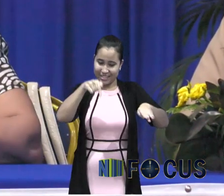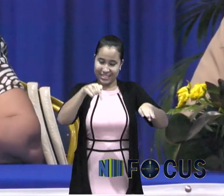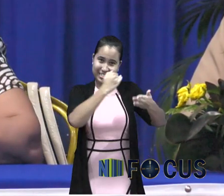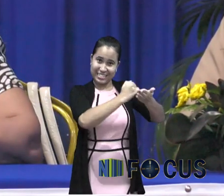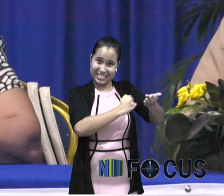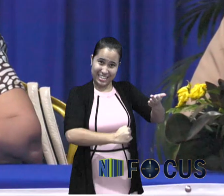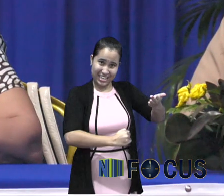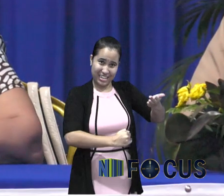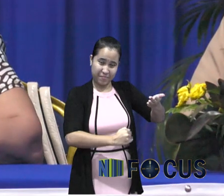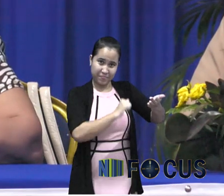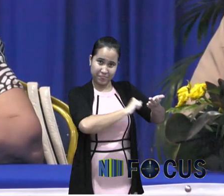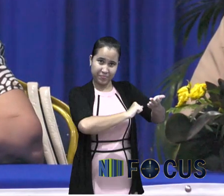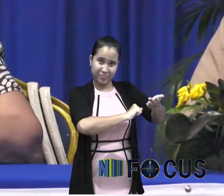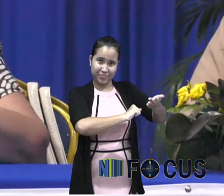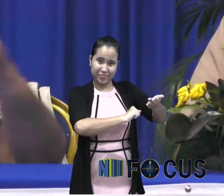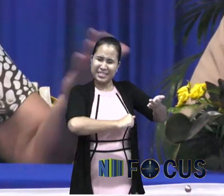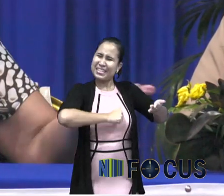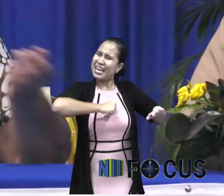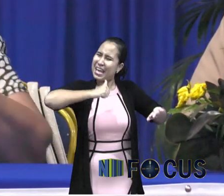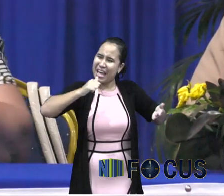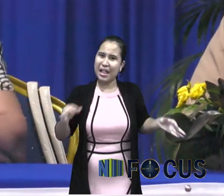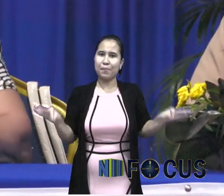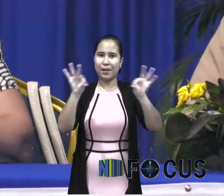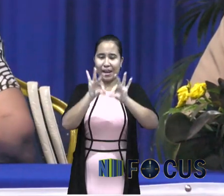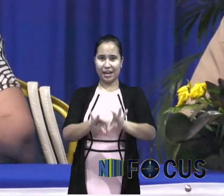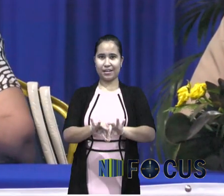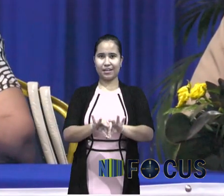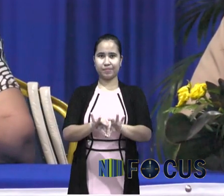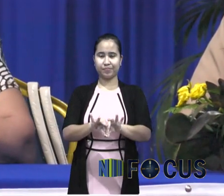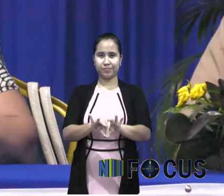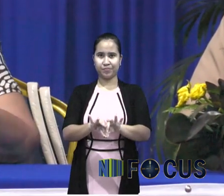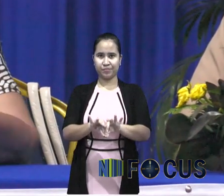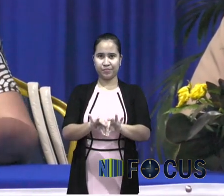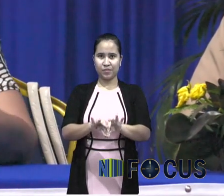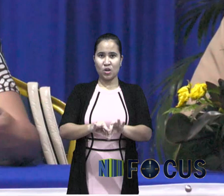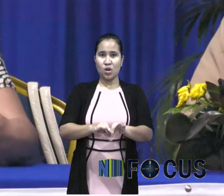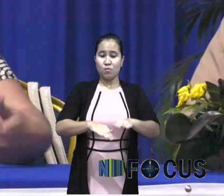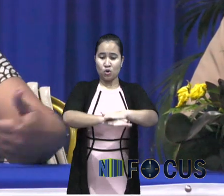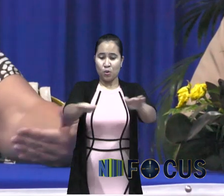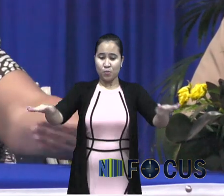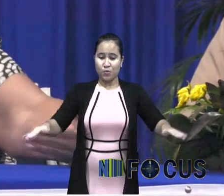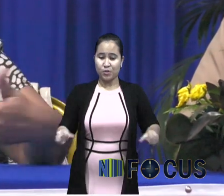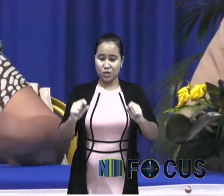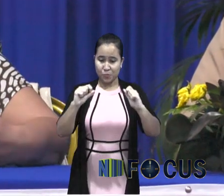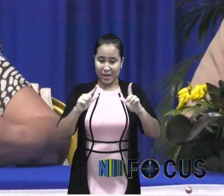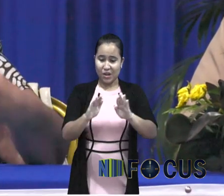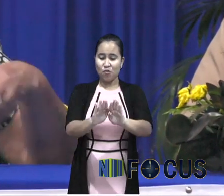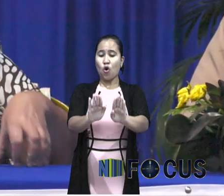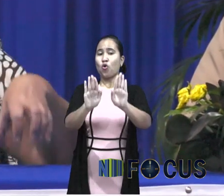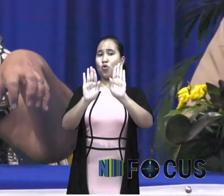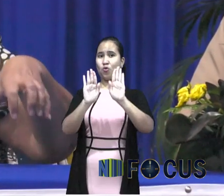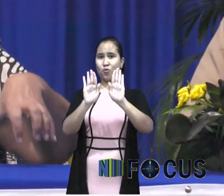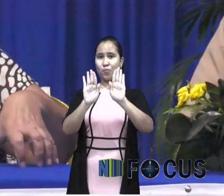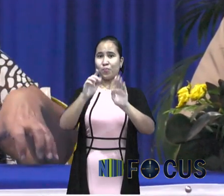criteria, die heel erg belangrijk zijn om inderdaad de community spreading te voorkomen, wat